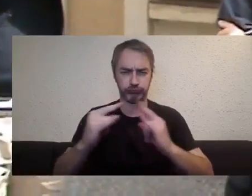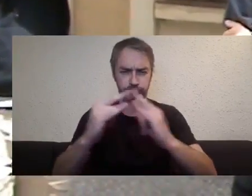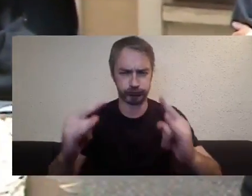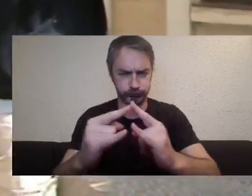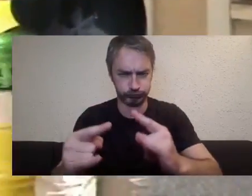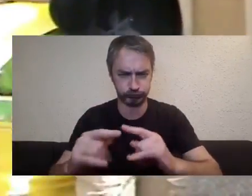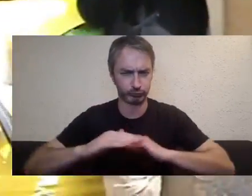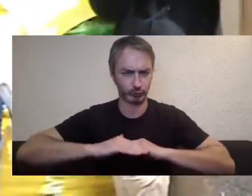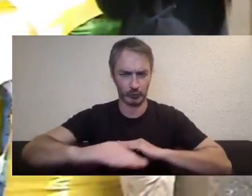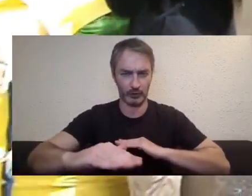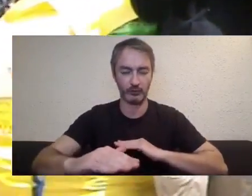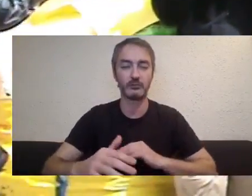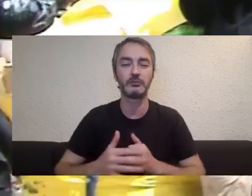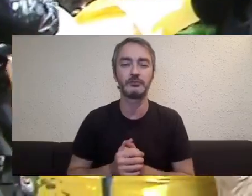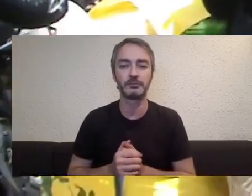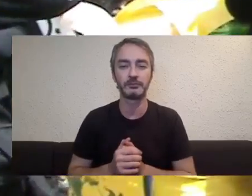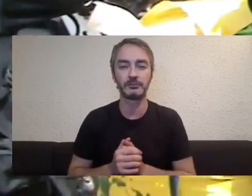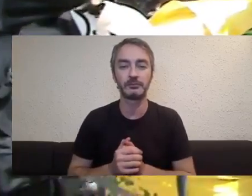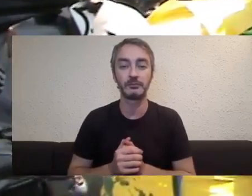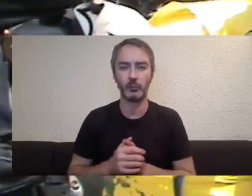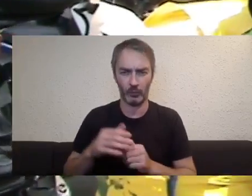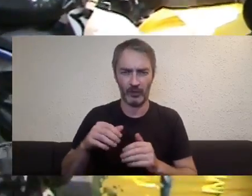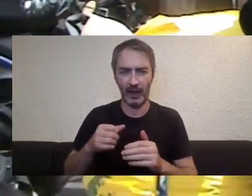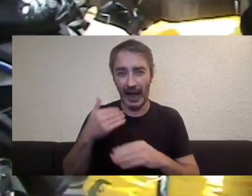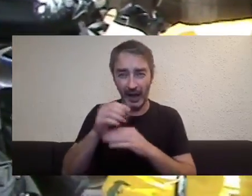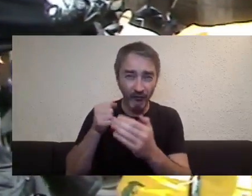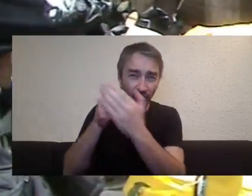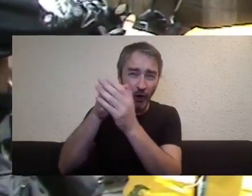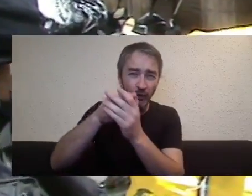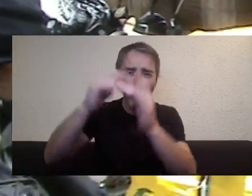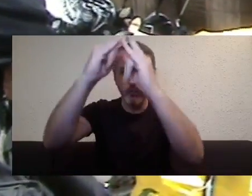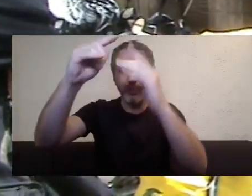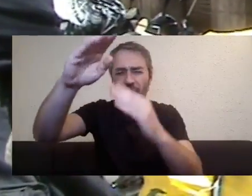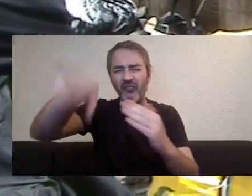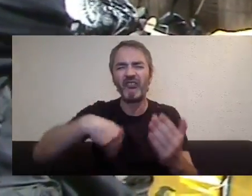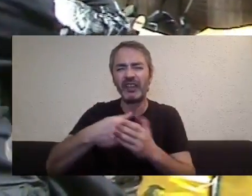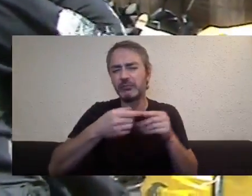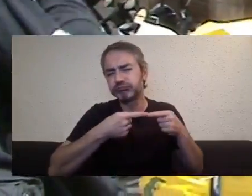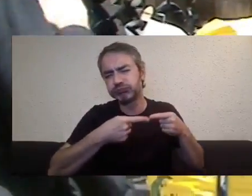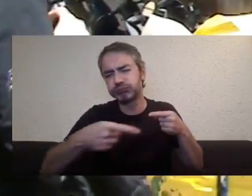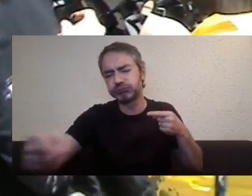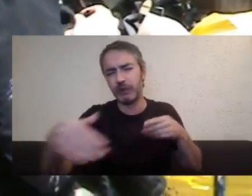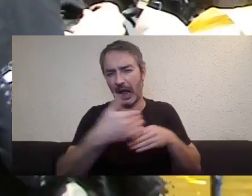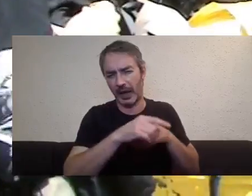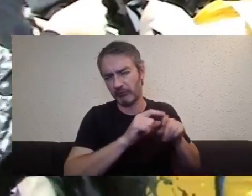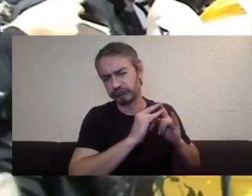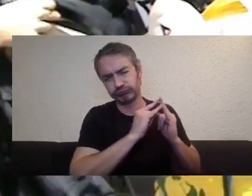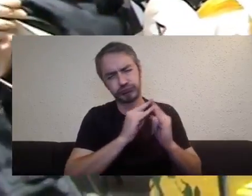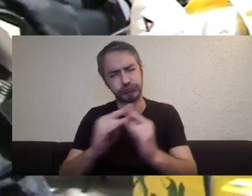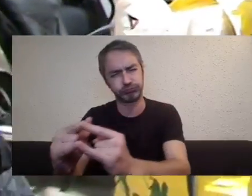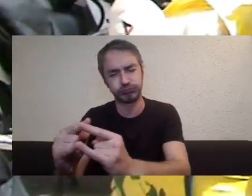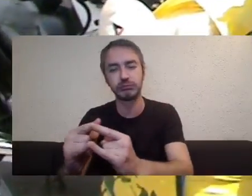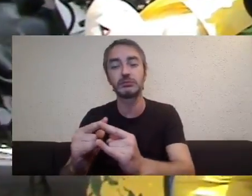fer una acampada, és a dir, des del carrer que té aquí amunt fins al de més a dalt, es van plantar tot de tendes de campanya, una mica amb la intenció de,